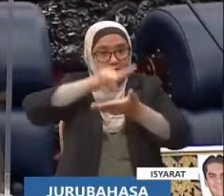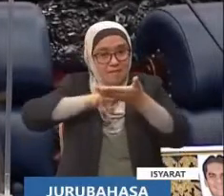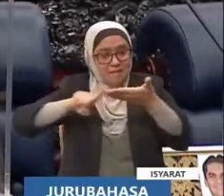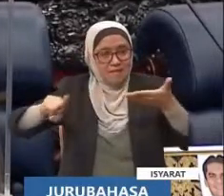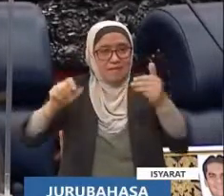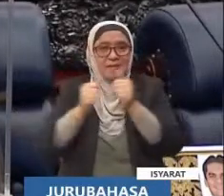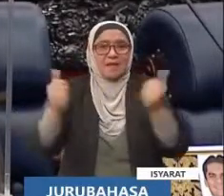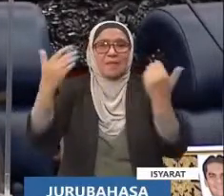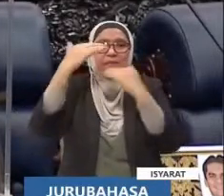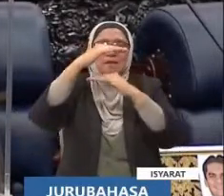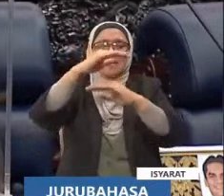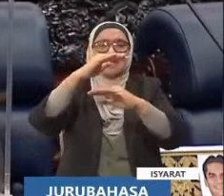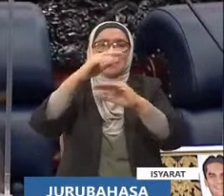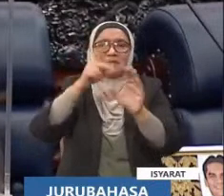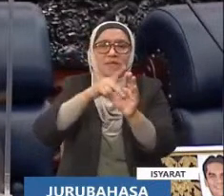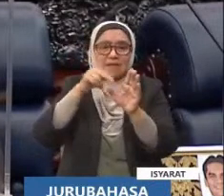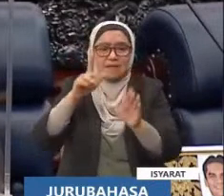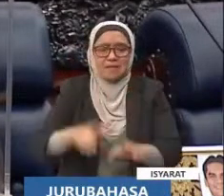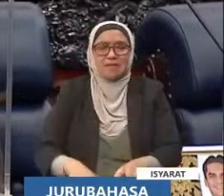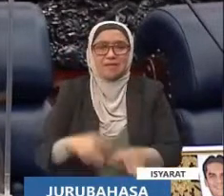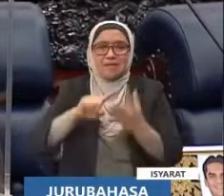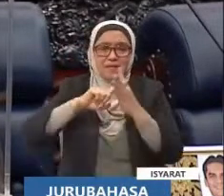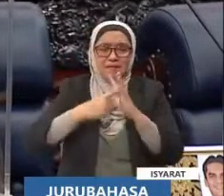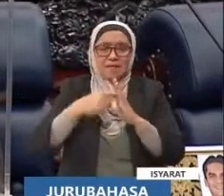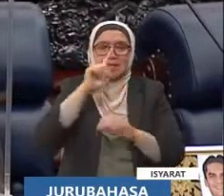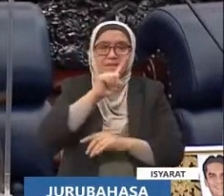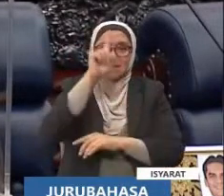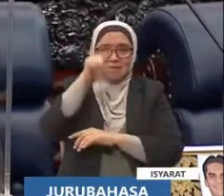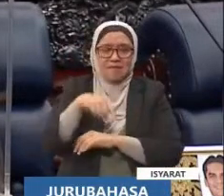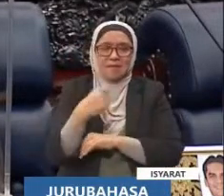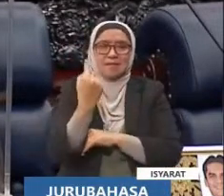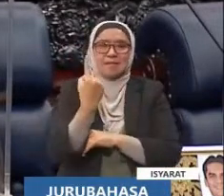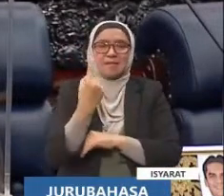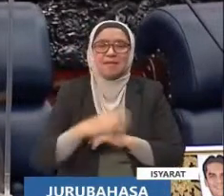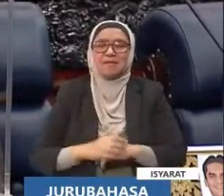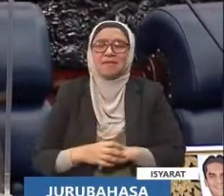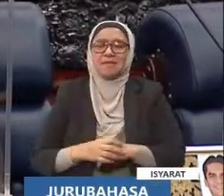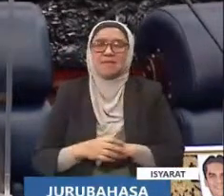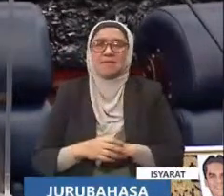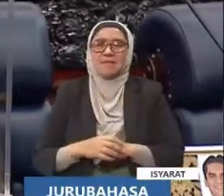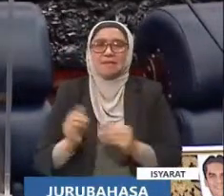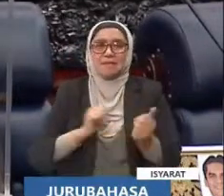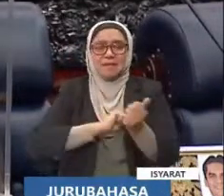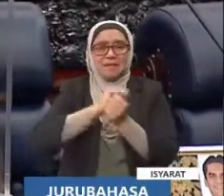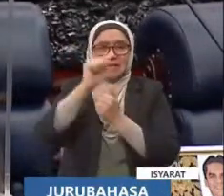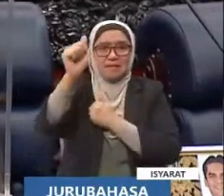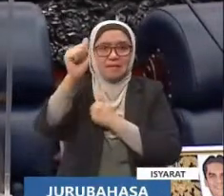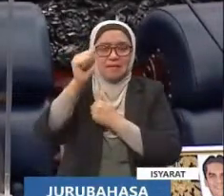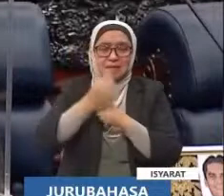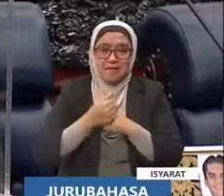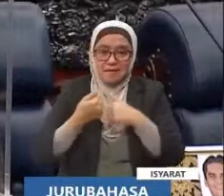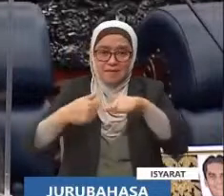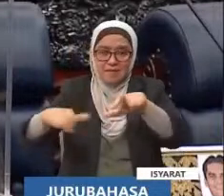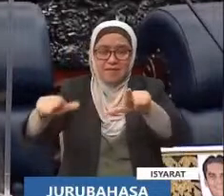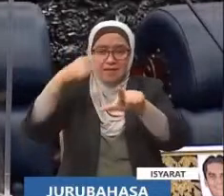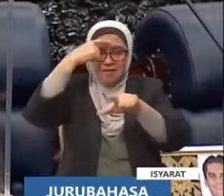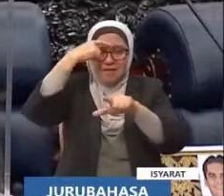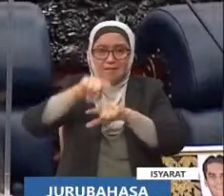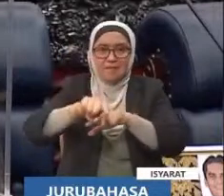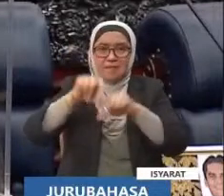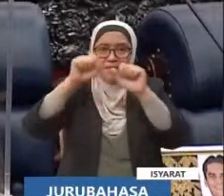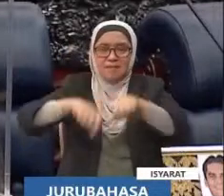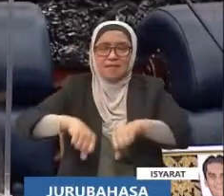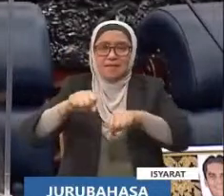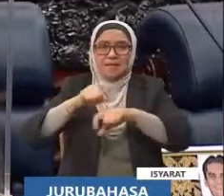pasti penumpang untuk puasa mulai 01-11-2017 atu kebenaran ini jangka akan memberikan PH cerita penerbangan meningkatkan